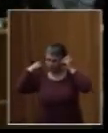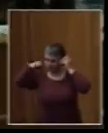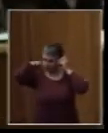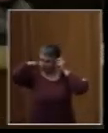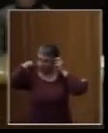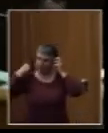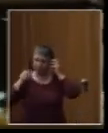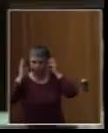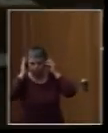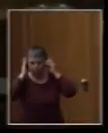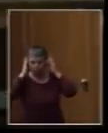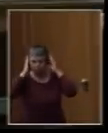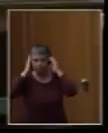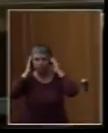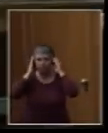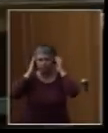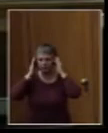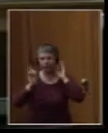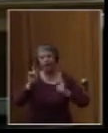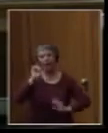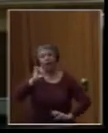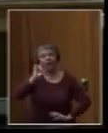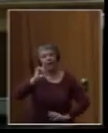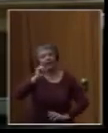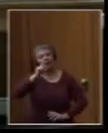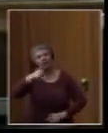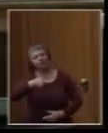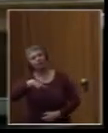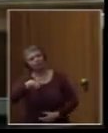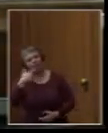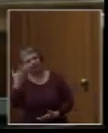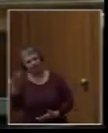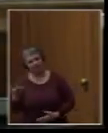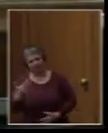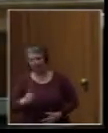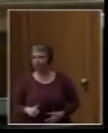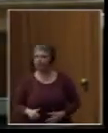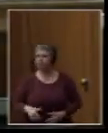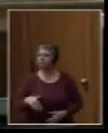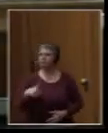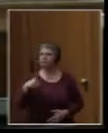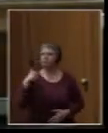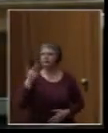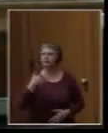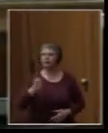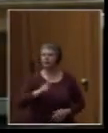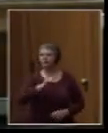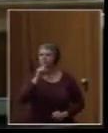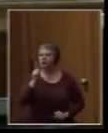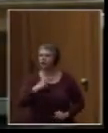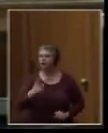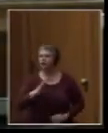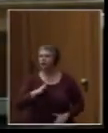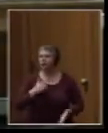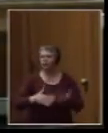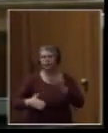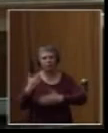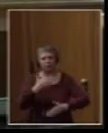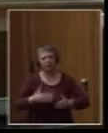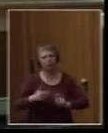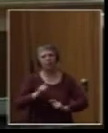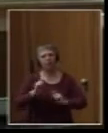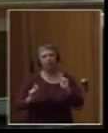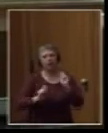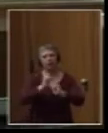Κυρίες Υπουργοί, κυρίες και κύριοι, η βελτίωση της ζωής των ατόμων με αναπηρίες, καθώς και η δημιουργία ενός πλαισίου και ενός περιβάλλοντος